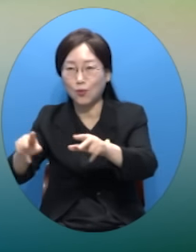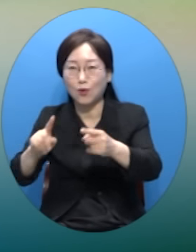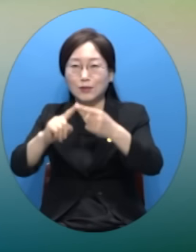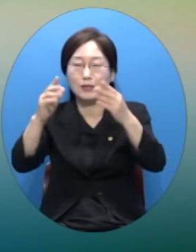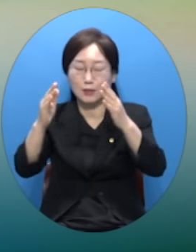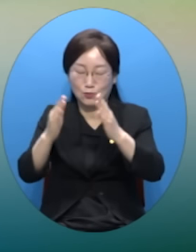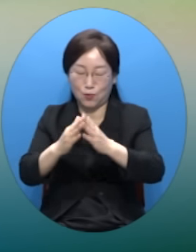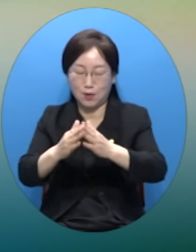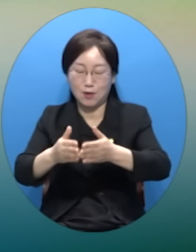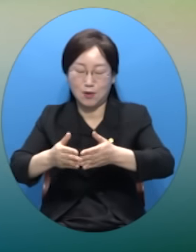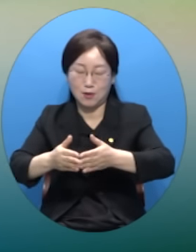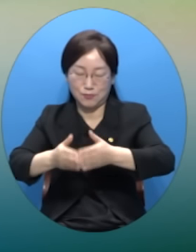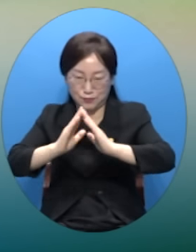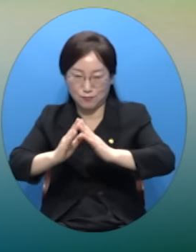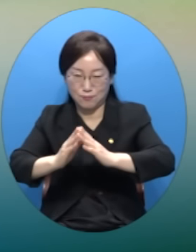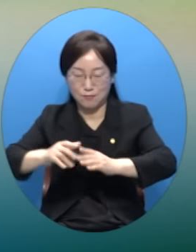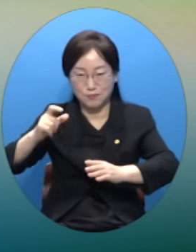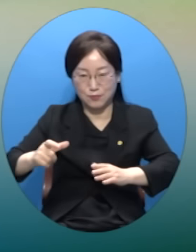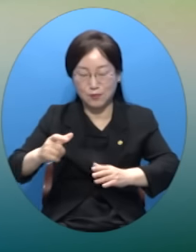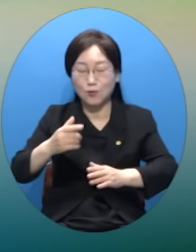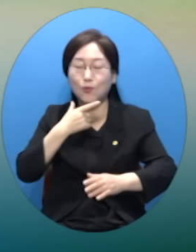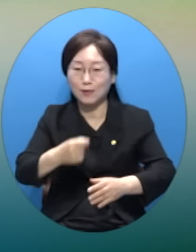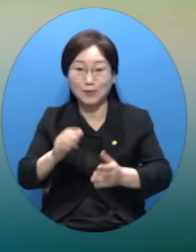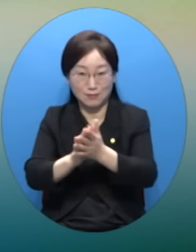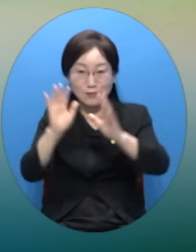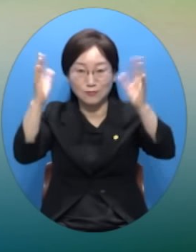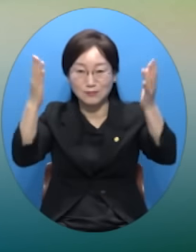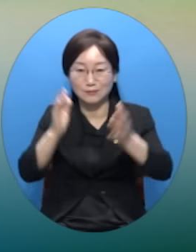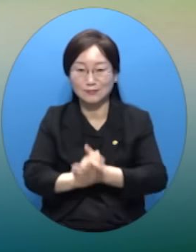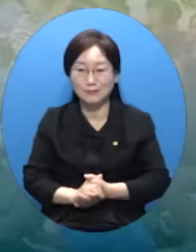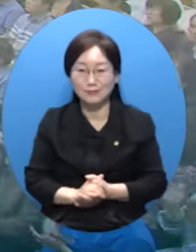역사 있기를 소망합니다. 할렐루야!